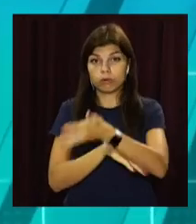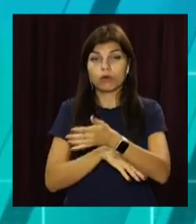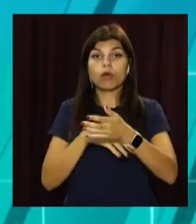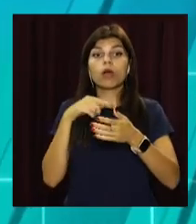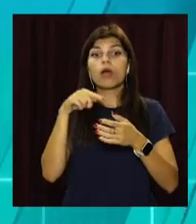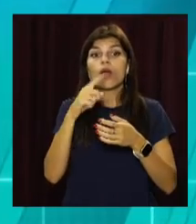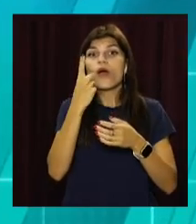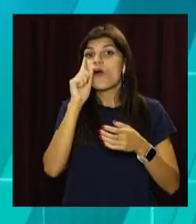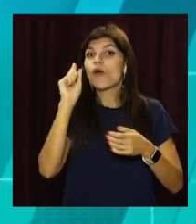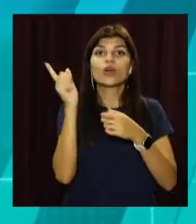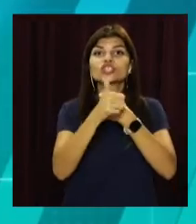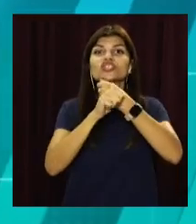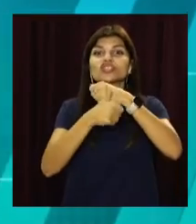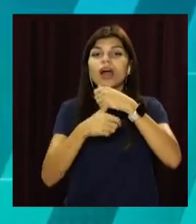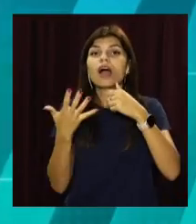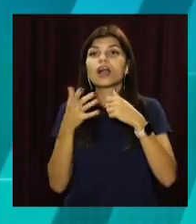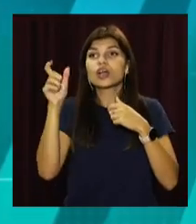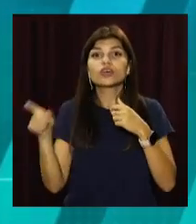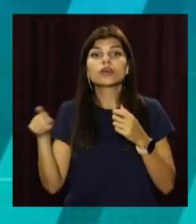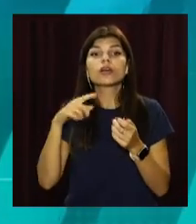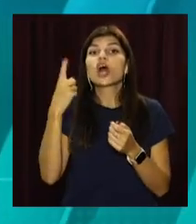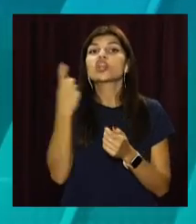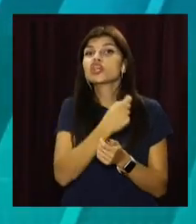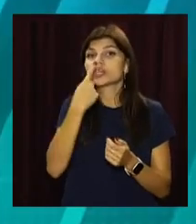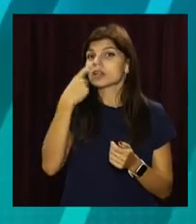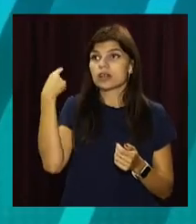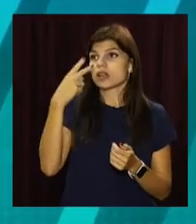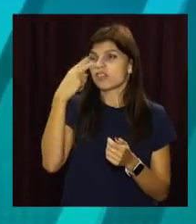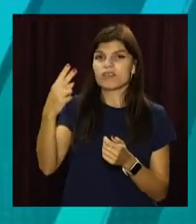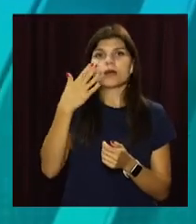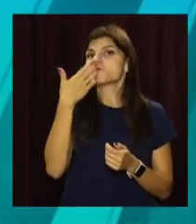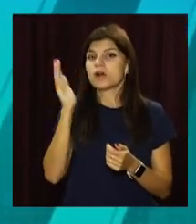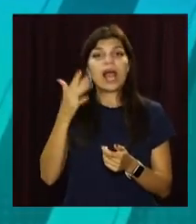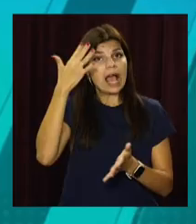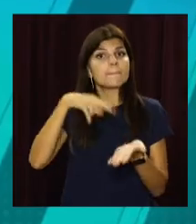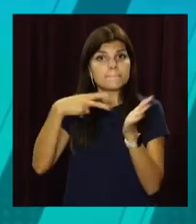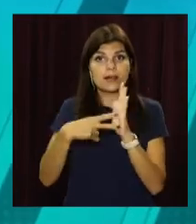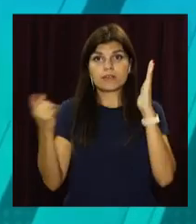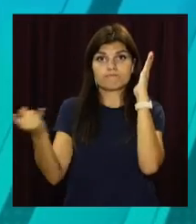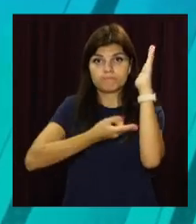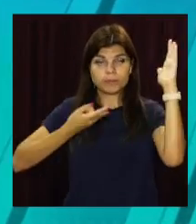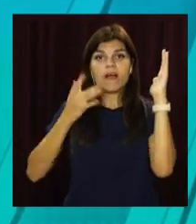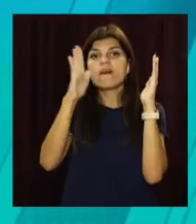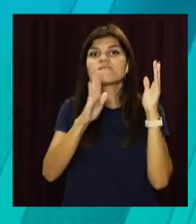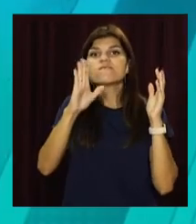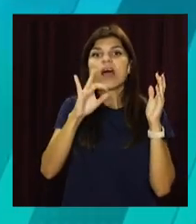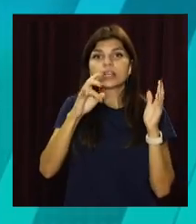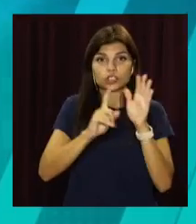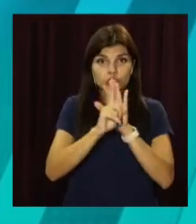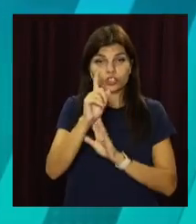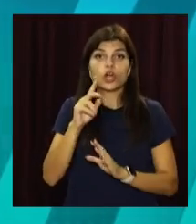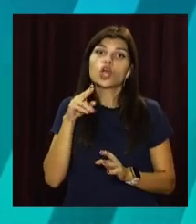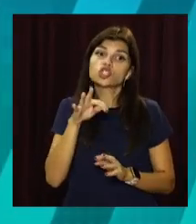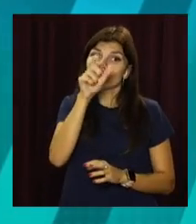16 в цьому сквері, які комунальники тиждень тому визнали аварійними та планували спиляти на початку вересня. Чи